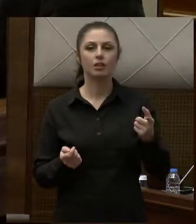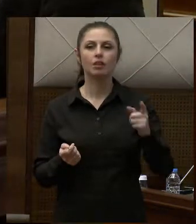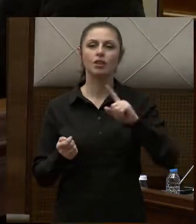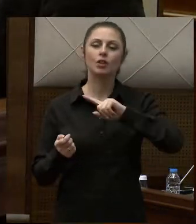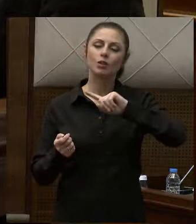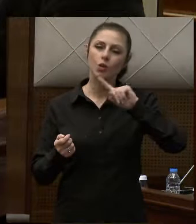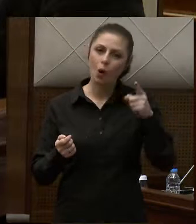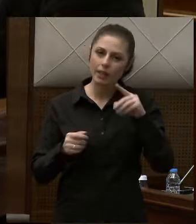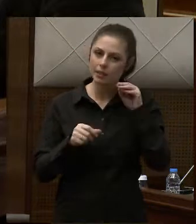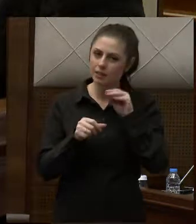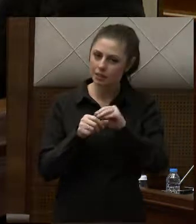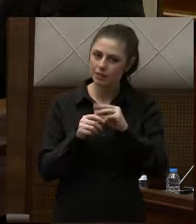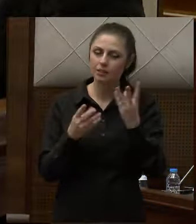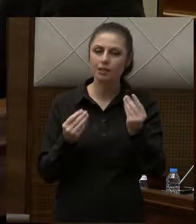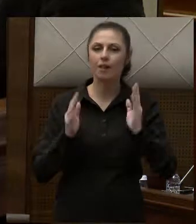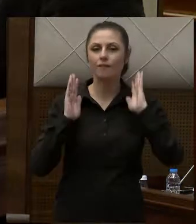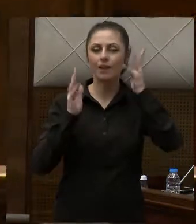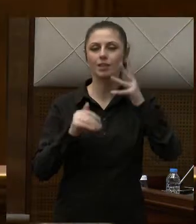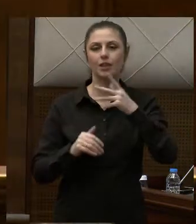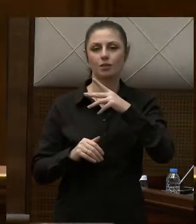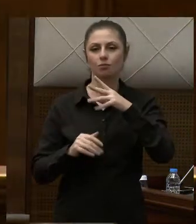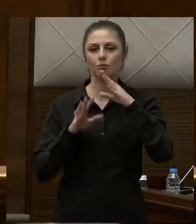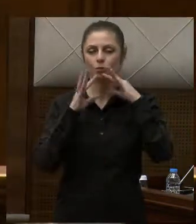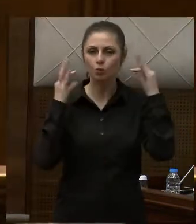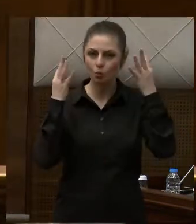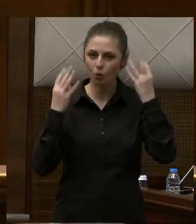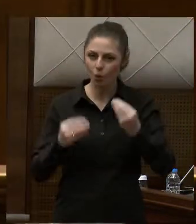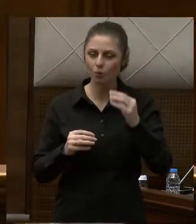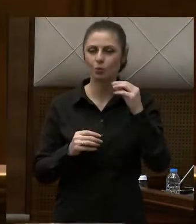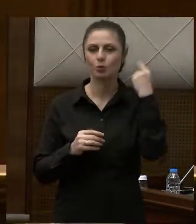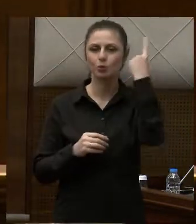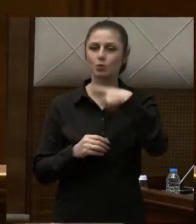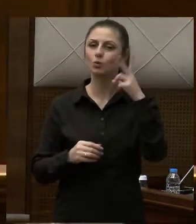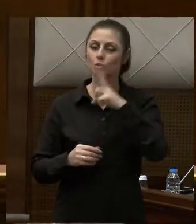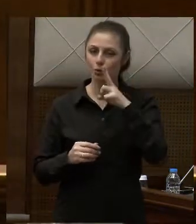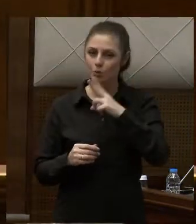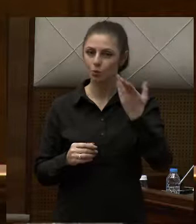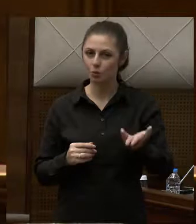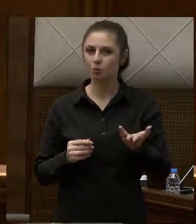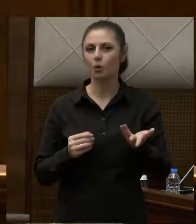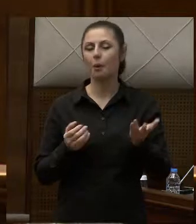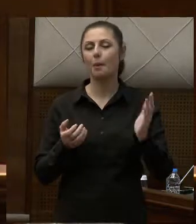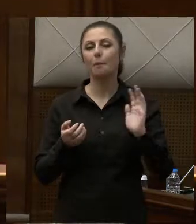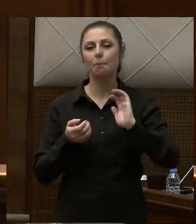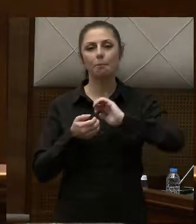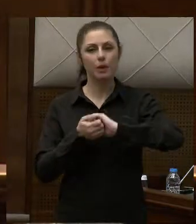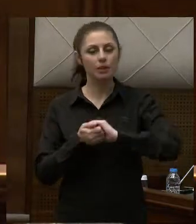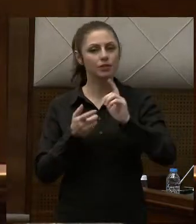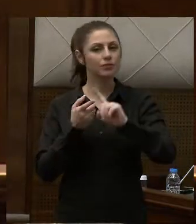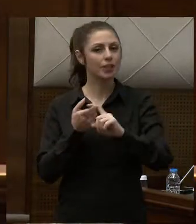yöneticimizin daha mutlu olduğu, yüzünün daha çok güldüğü, barış, sevgi